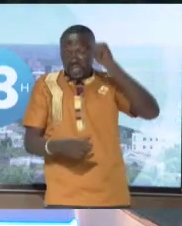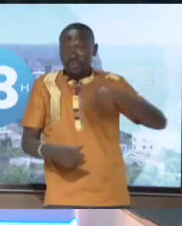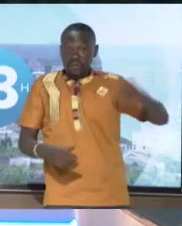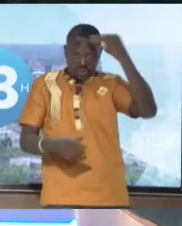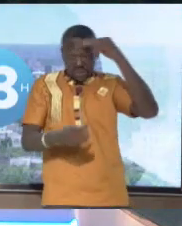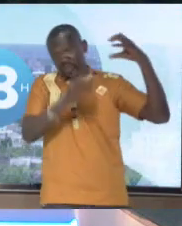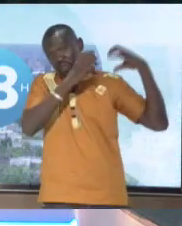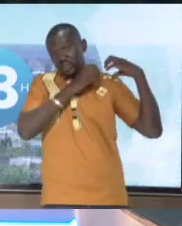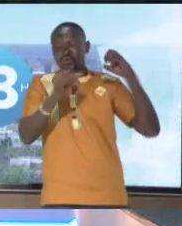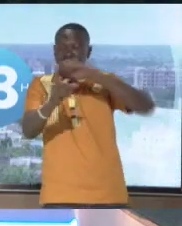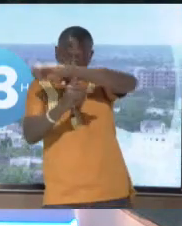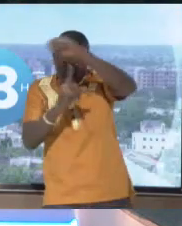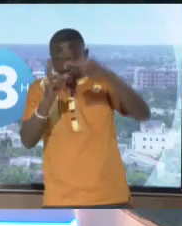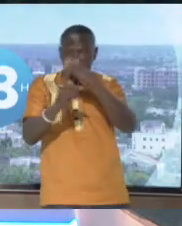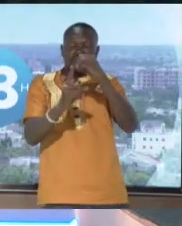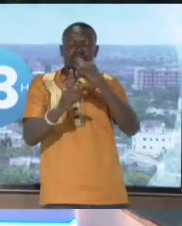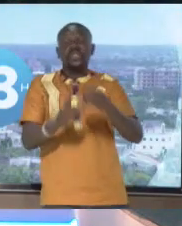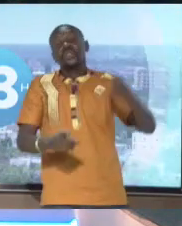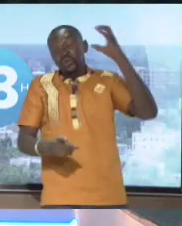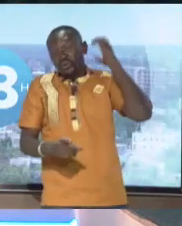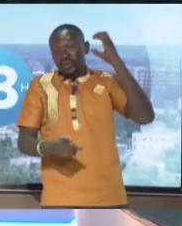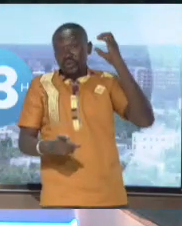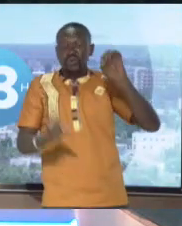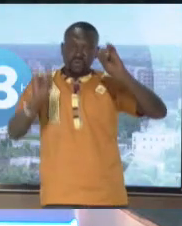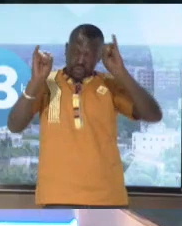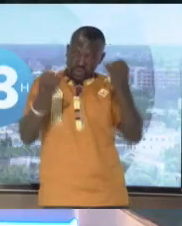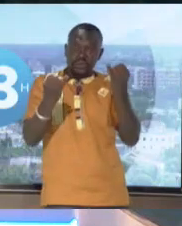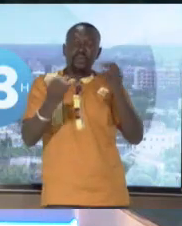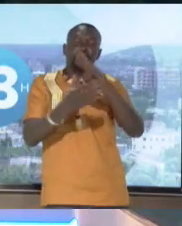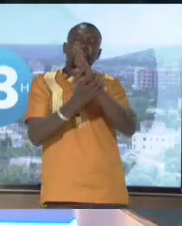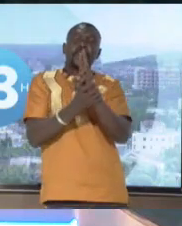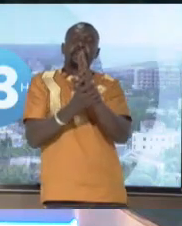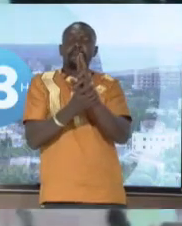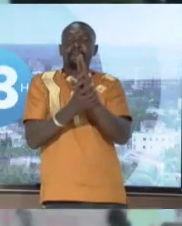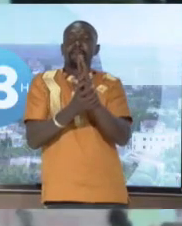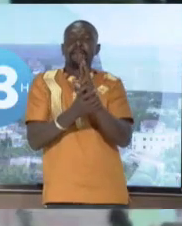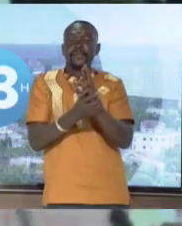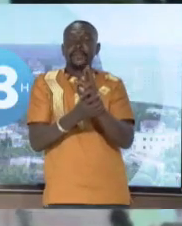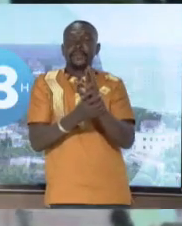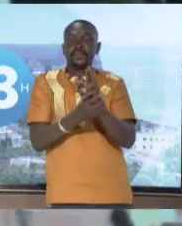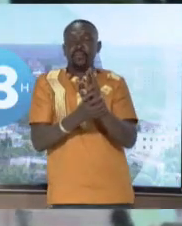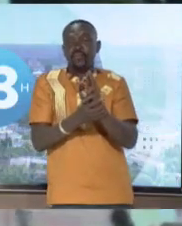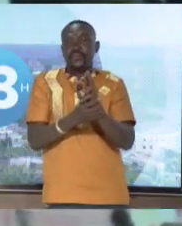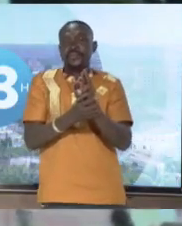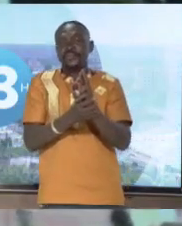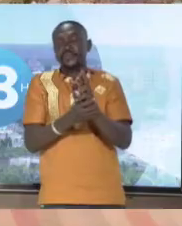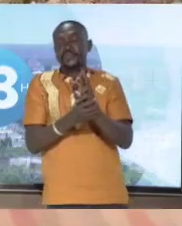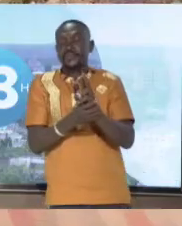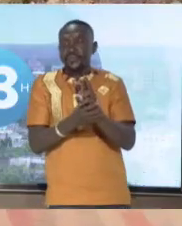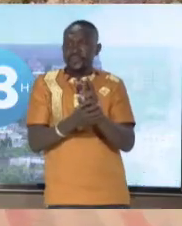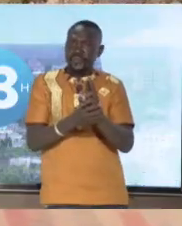charge de l'Environnement au cours d'une conférence de presse. Le point avec Siela Sina Ouattara et Amandine Lalsaga.